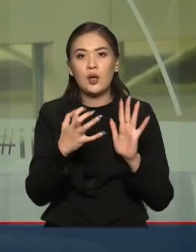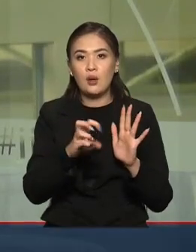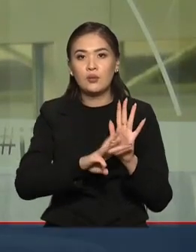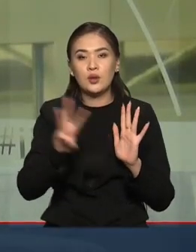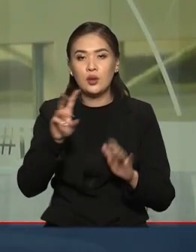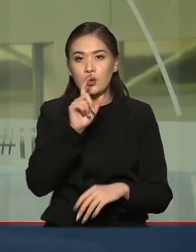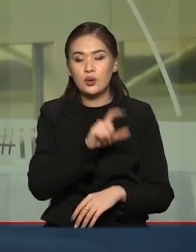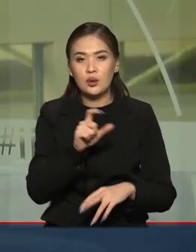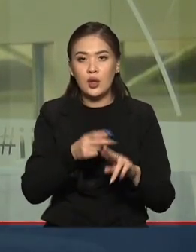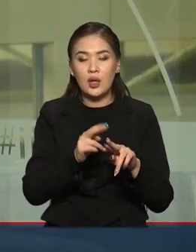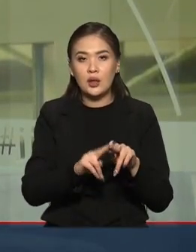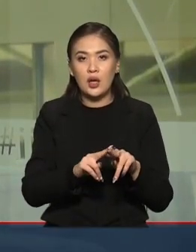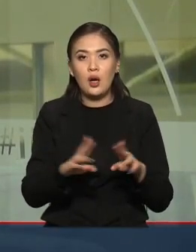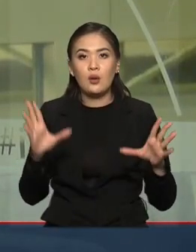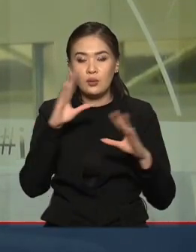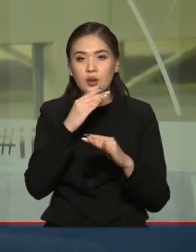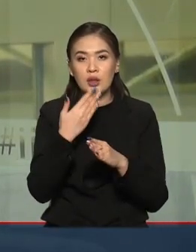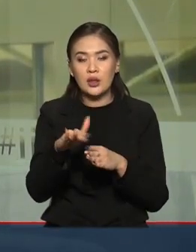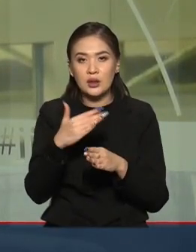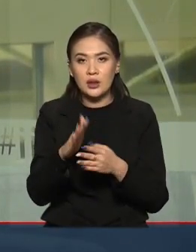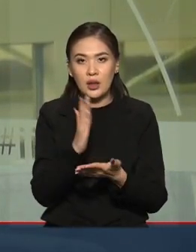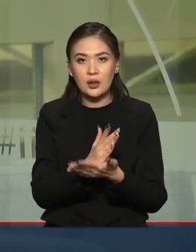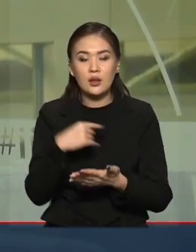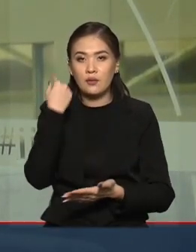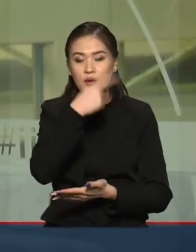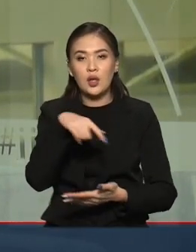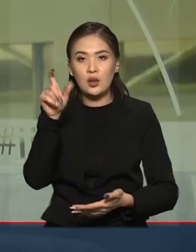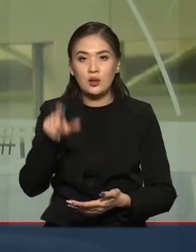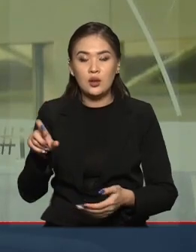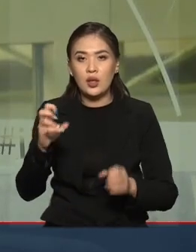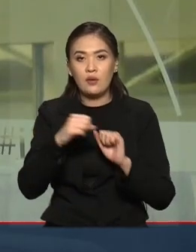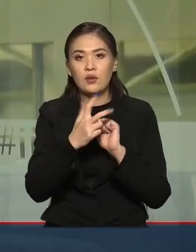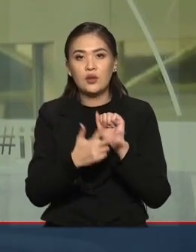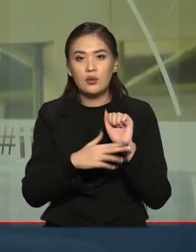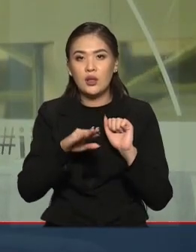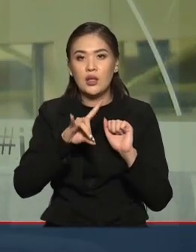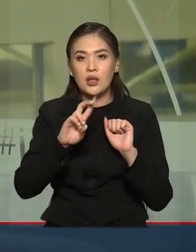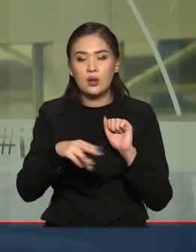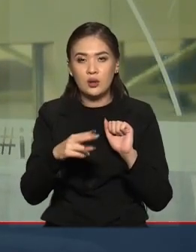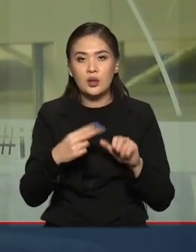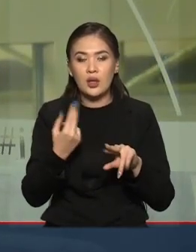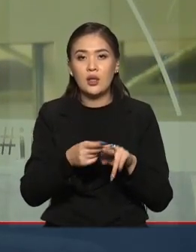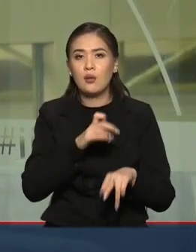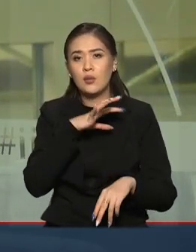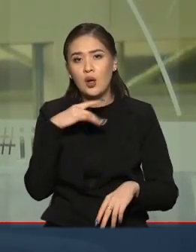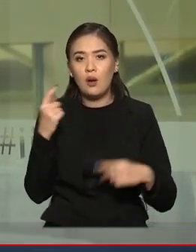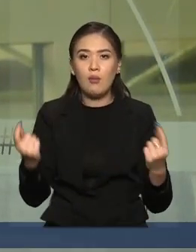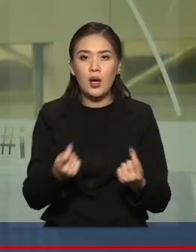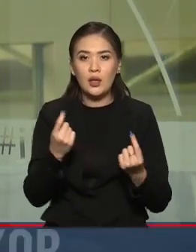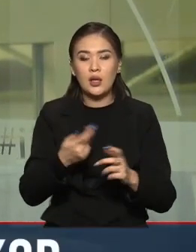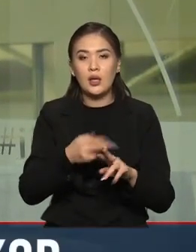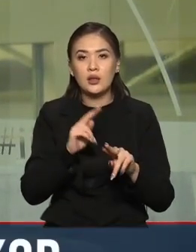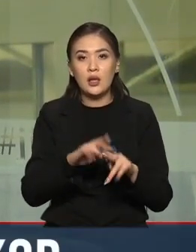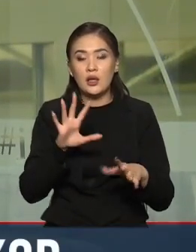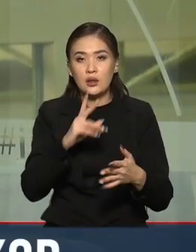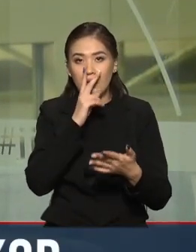сограждан имеют кредиты физических лиц на сумму 18 триллионов тенге. Много или мало? То есть, если